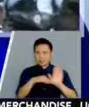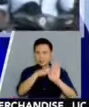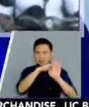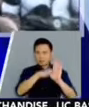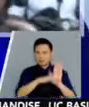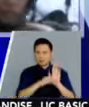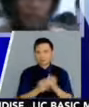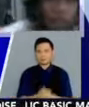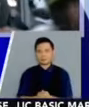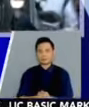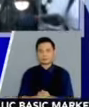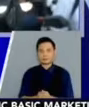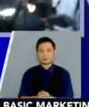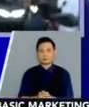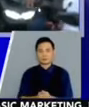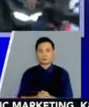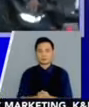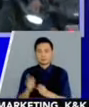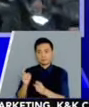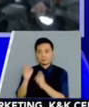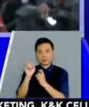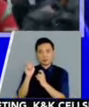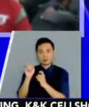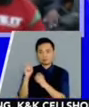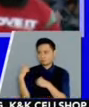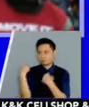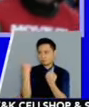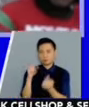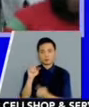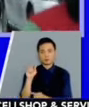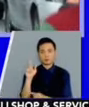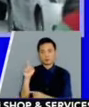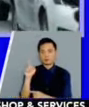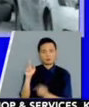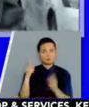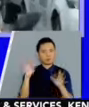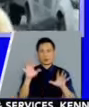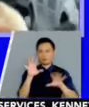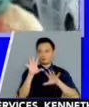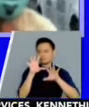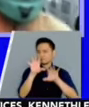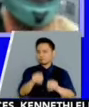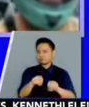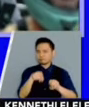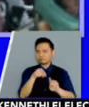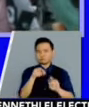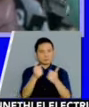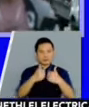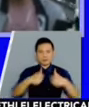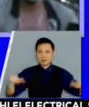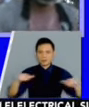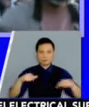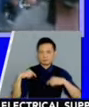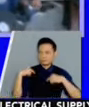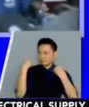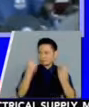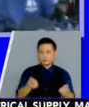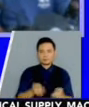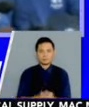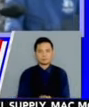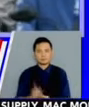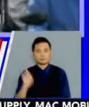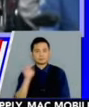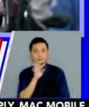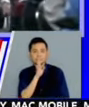nahuhuling mangingisda mula sa Pilipinas o iba pang claimant country sa South China Sea. Huwag kayong matakot, magpatuloy lamang kayo at